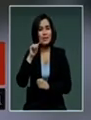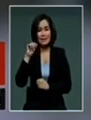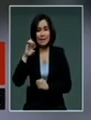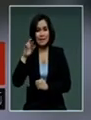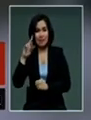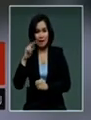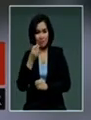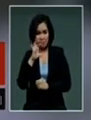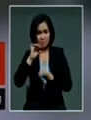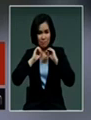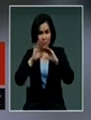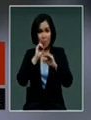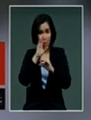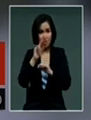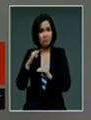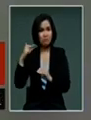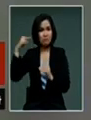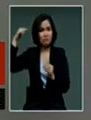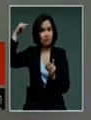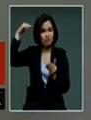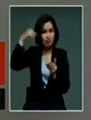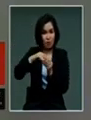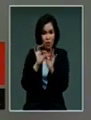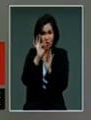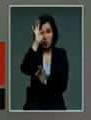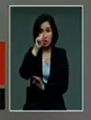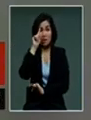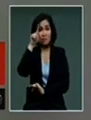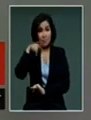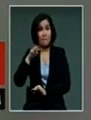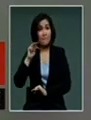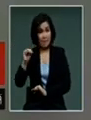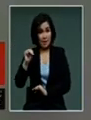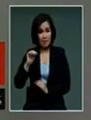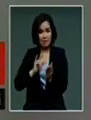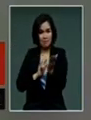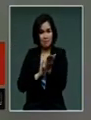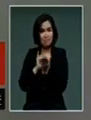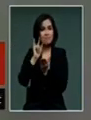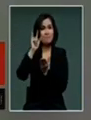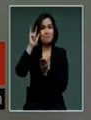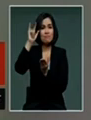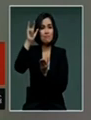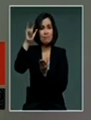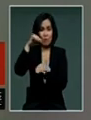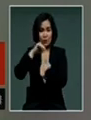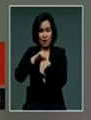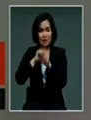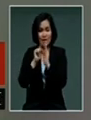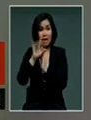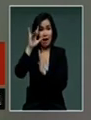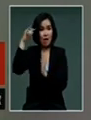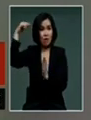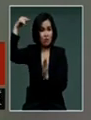ำที่ประสบอุบัติเหตุดิ่งลงมาจากระดับความสูง 1,000 เมตรหลังจากที่ทะยานขึ้นจากท่าอากาศยานเพียงแค่5นาทีเท่